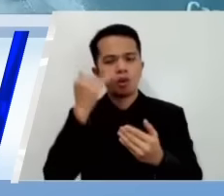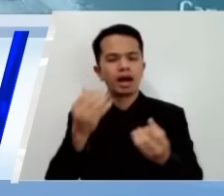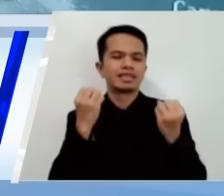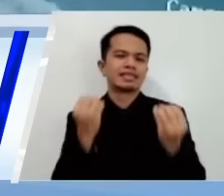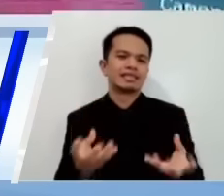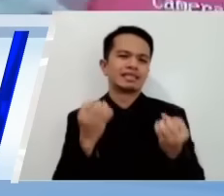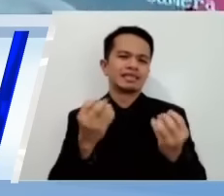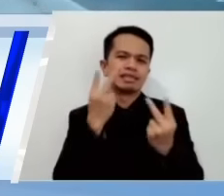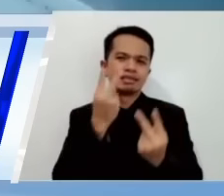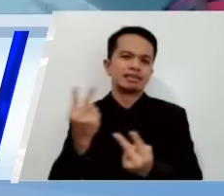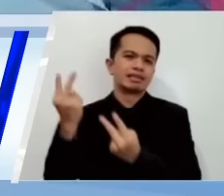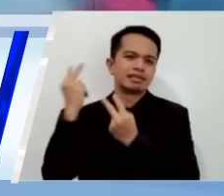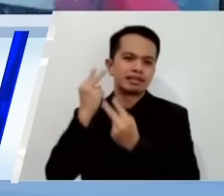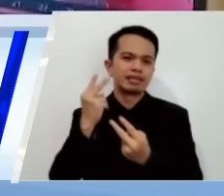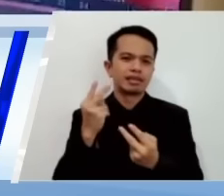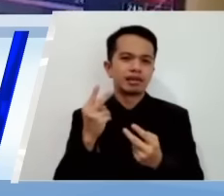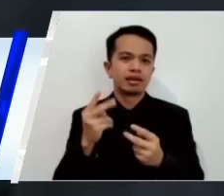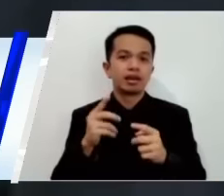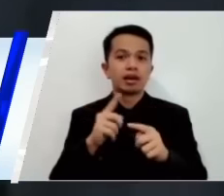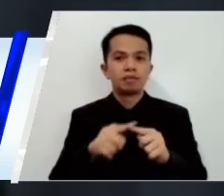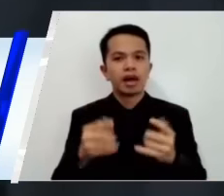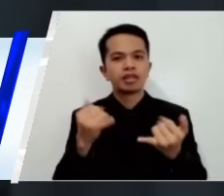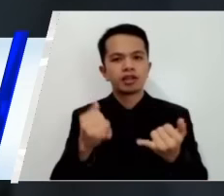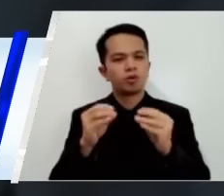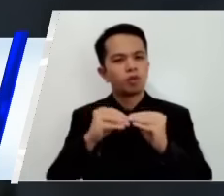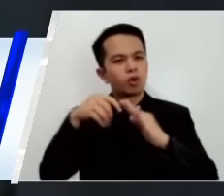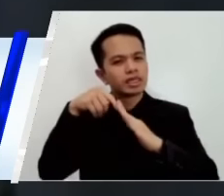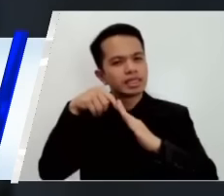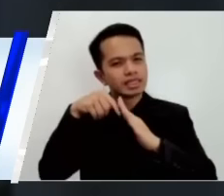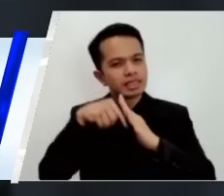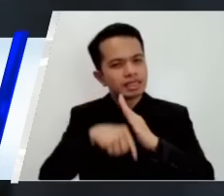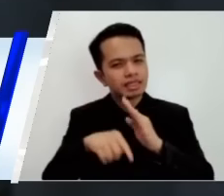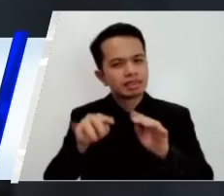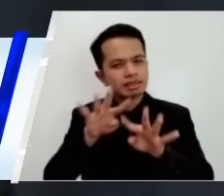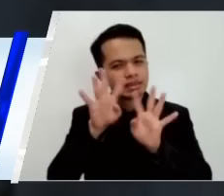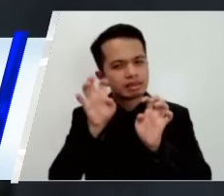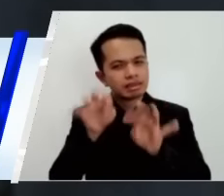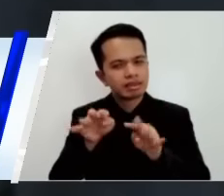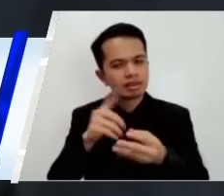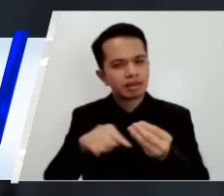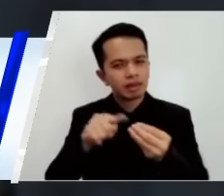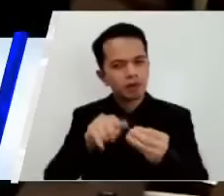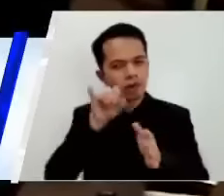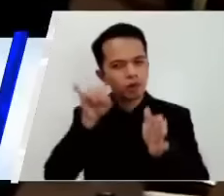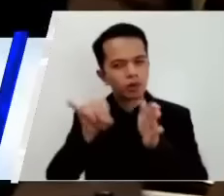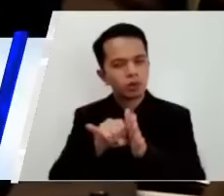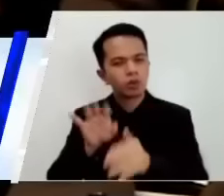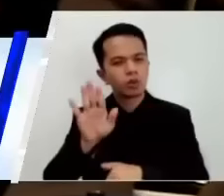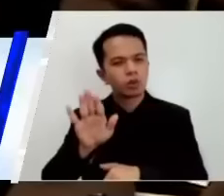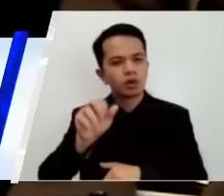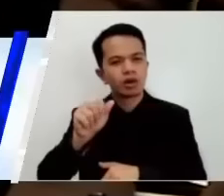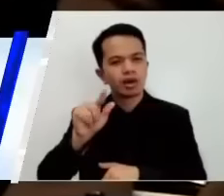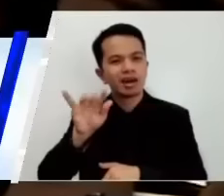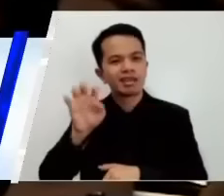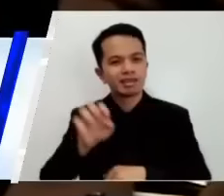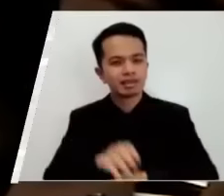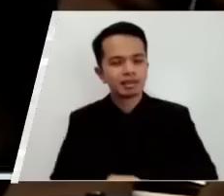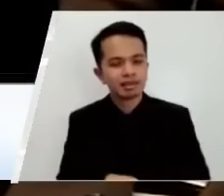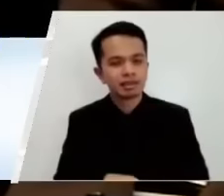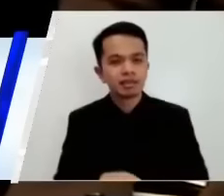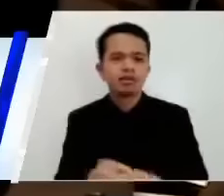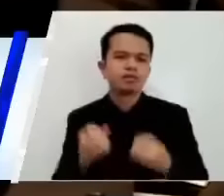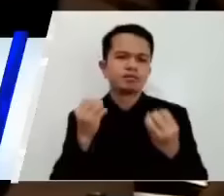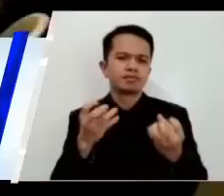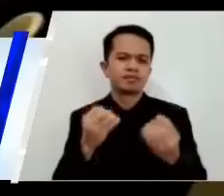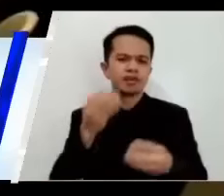So lalo lang lumalalim yung misteryo tungkol sa pagkatao ni Mayor Alice Guo. Marami raw gustong malaman ang mga